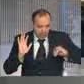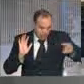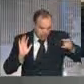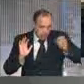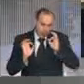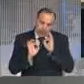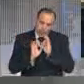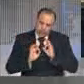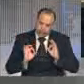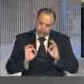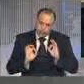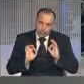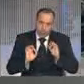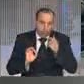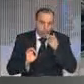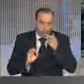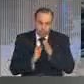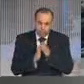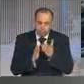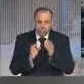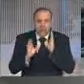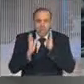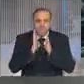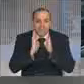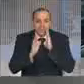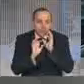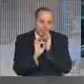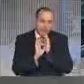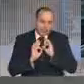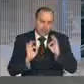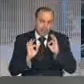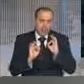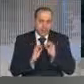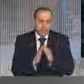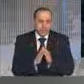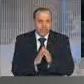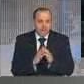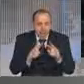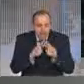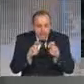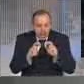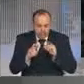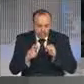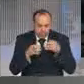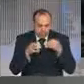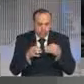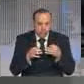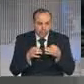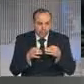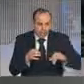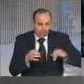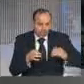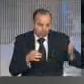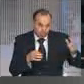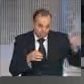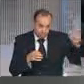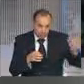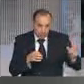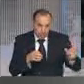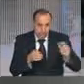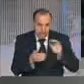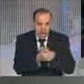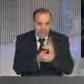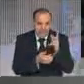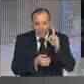مقتولا عكس ما تداولته صفحات التواصل الاجتماعي باجراء التحريات الميدانيه اللازمه تبين ان الشاب هذايا معنا في علاقه مع